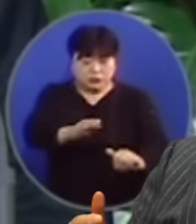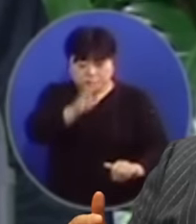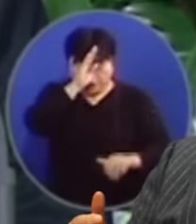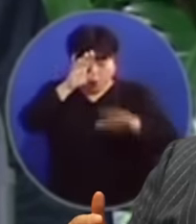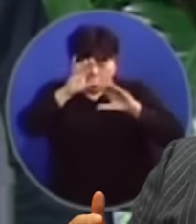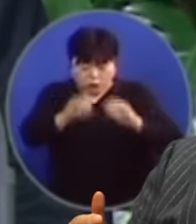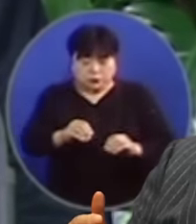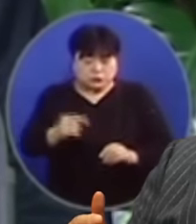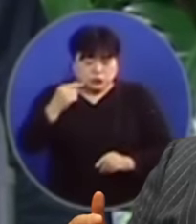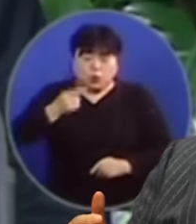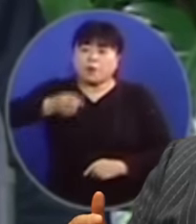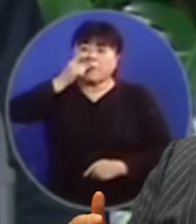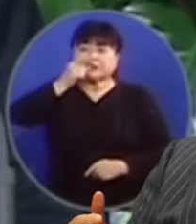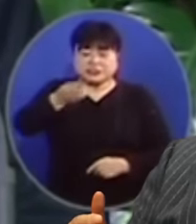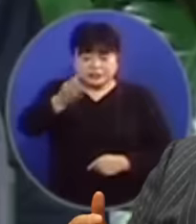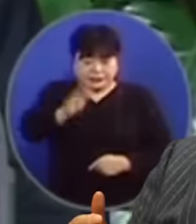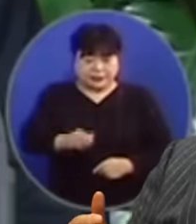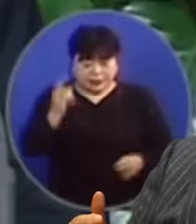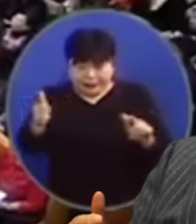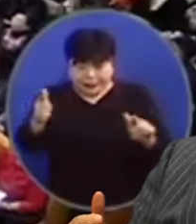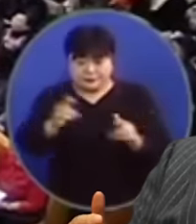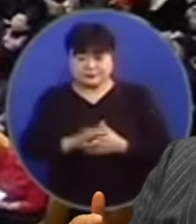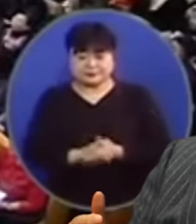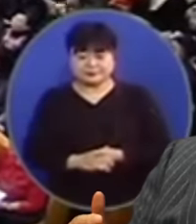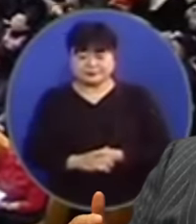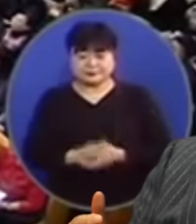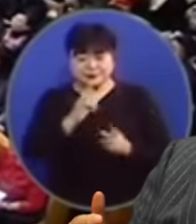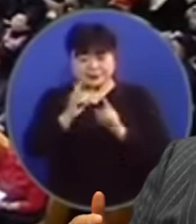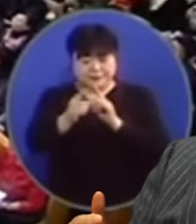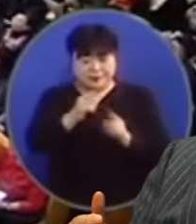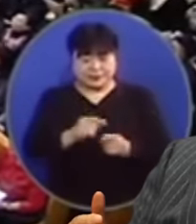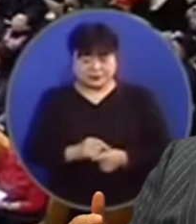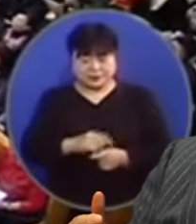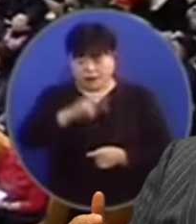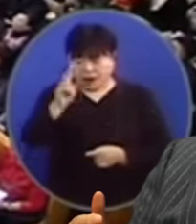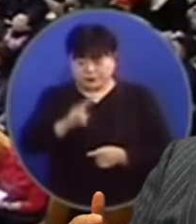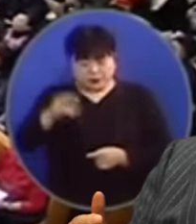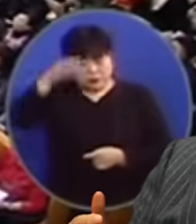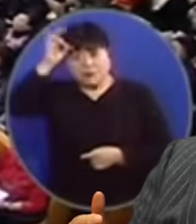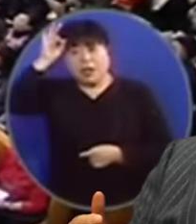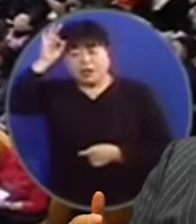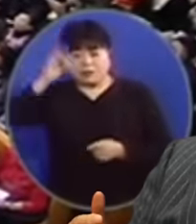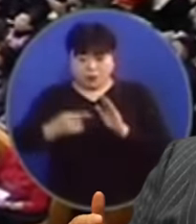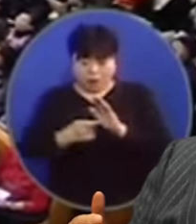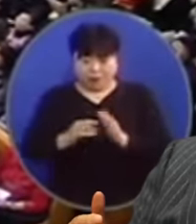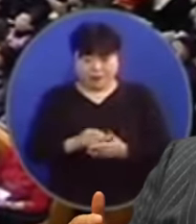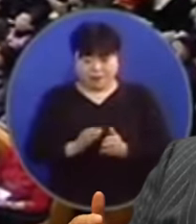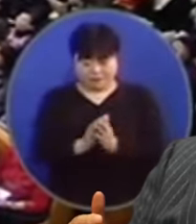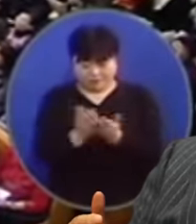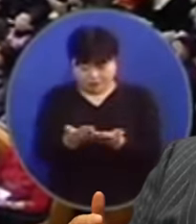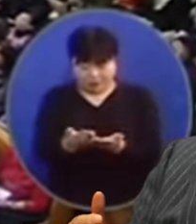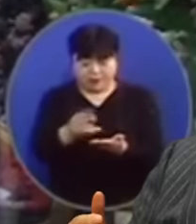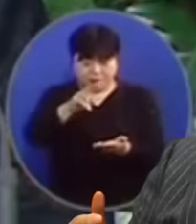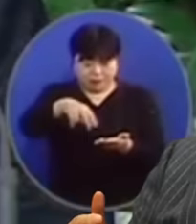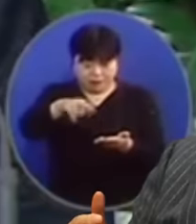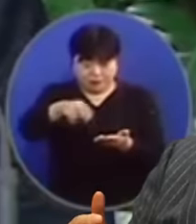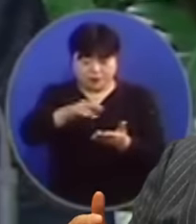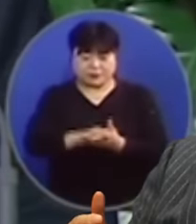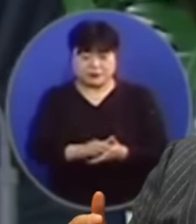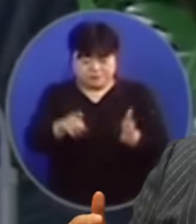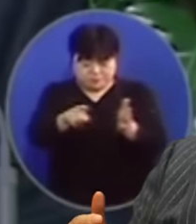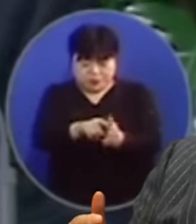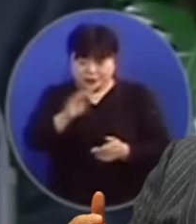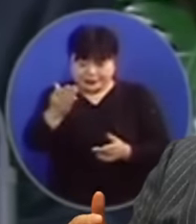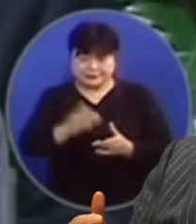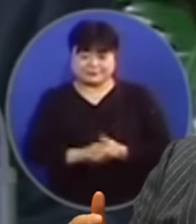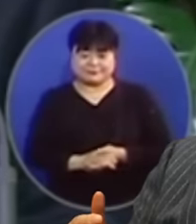나아라. 무슨 독을 마실지라도 해를 받지 않냐며 그 말씀을 펼쳐놓고 그 말씀을 믿어야